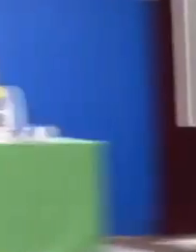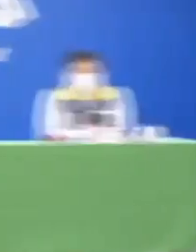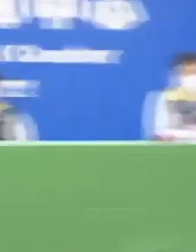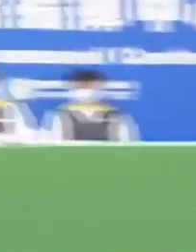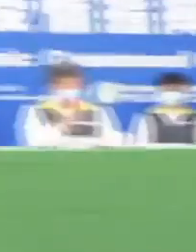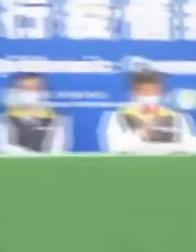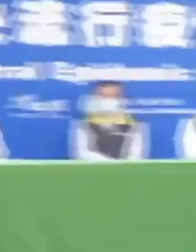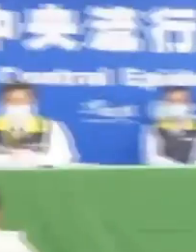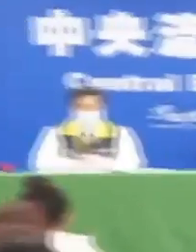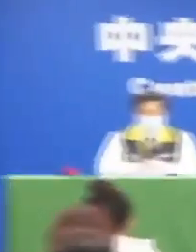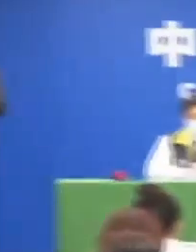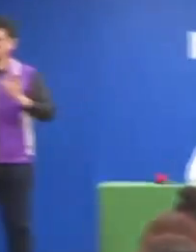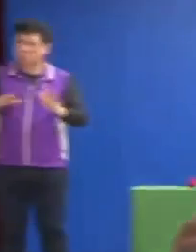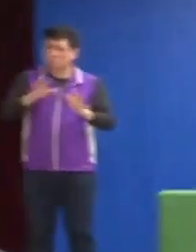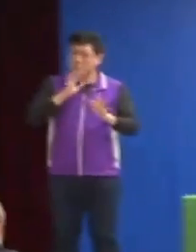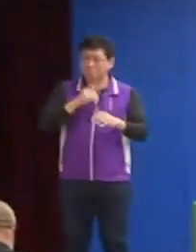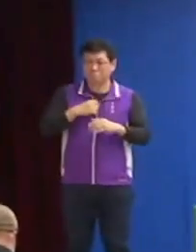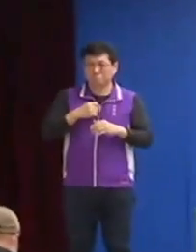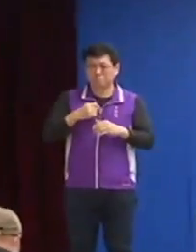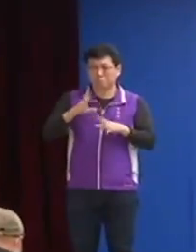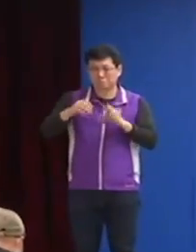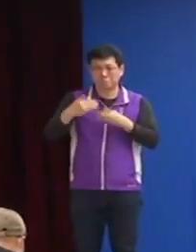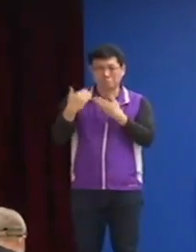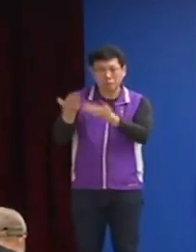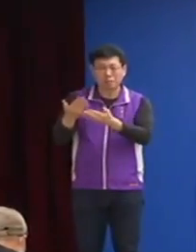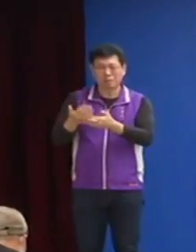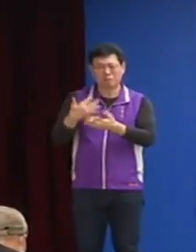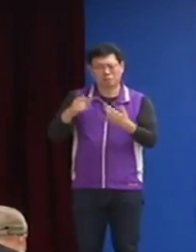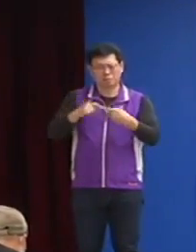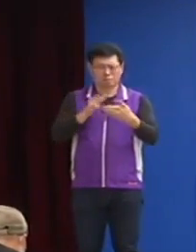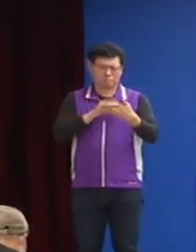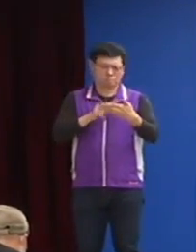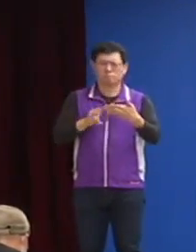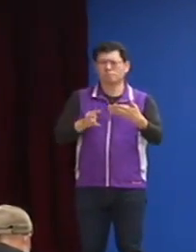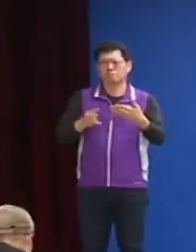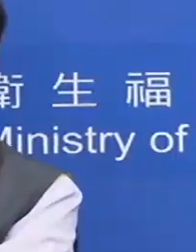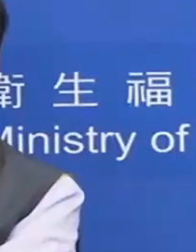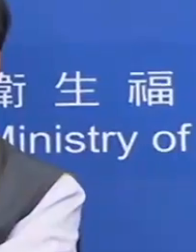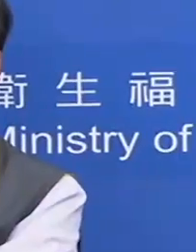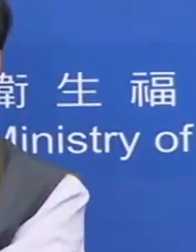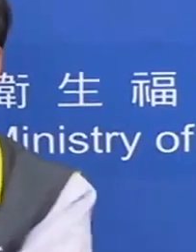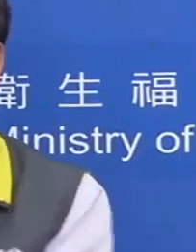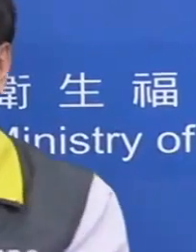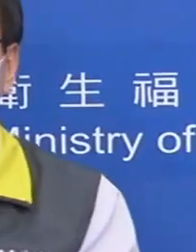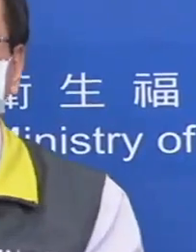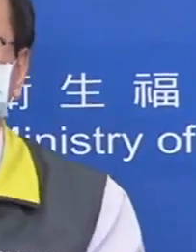雇主能够提供外籍移工一人一室的检疫处所，还是可以申请移工入境。